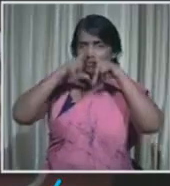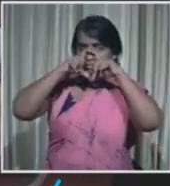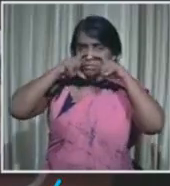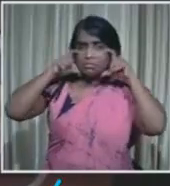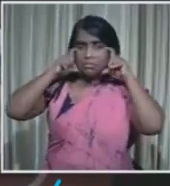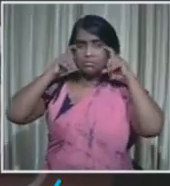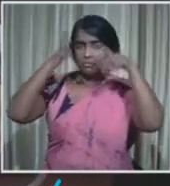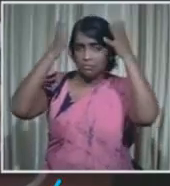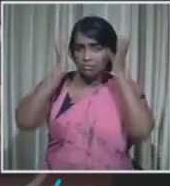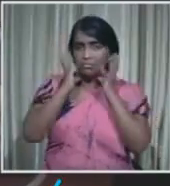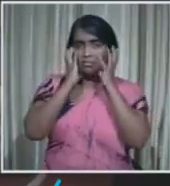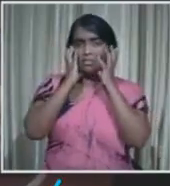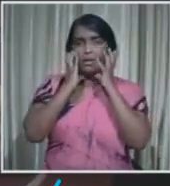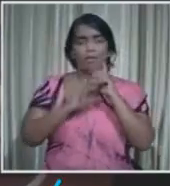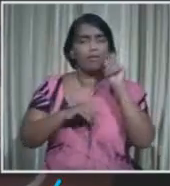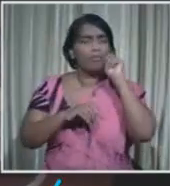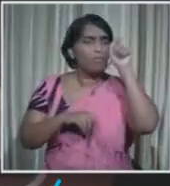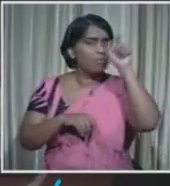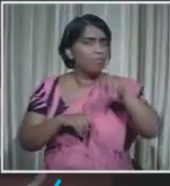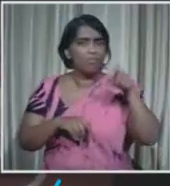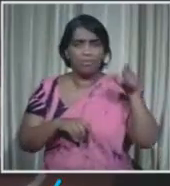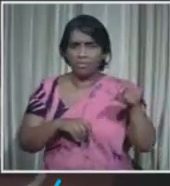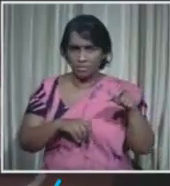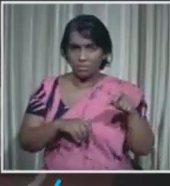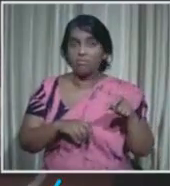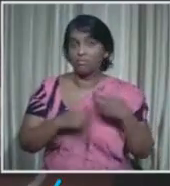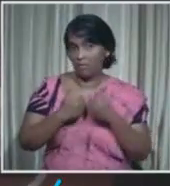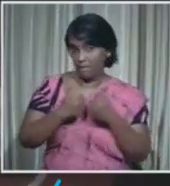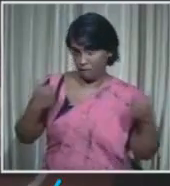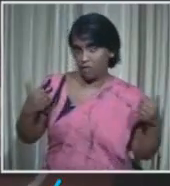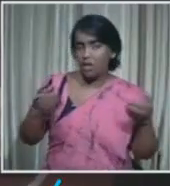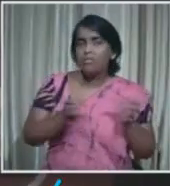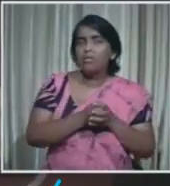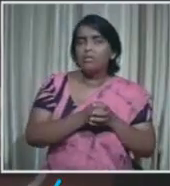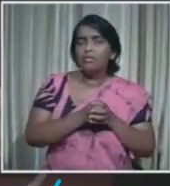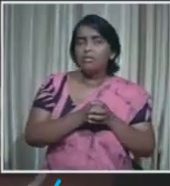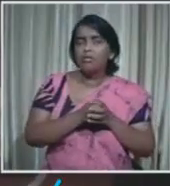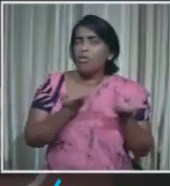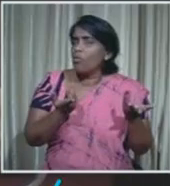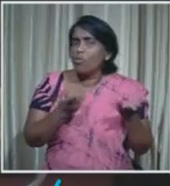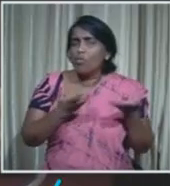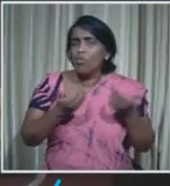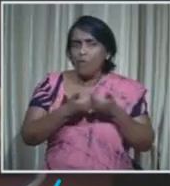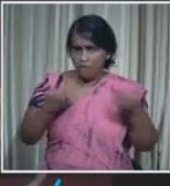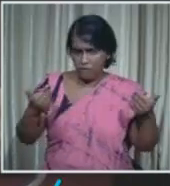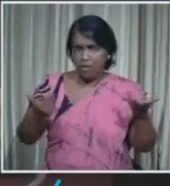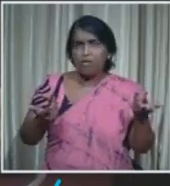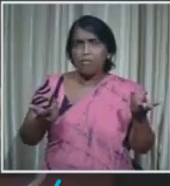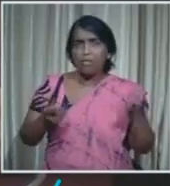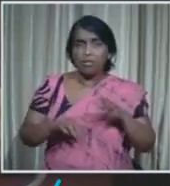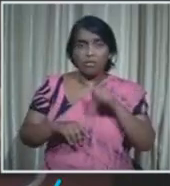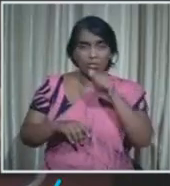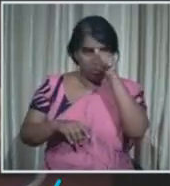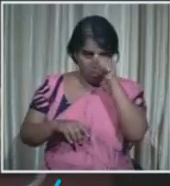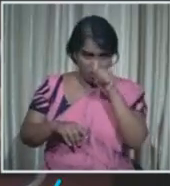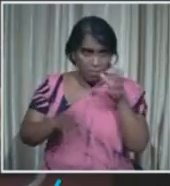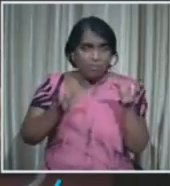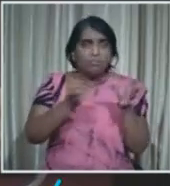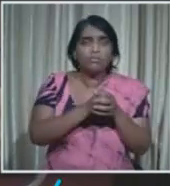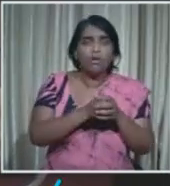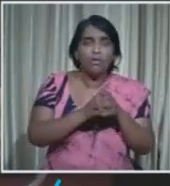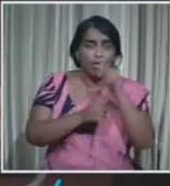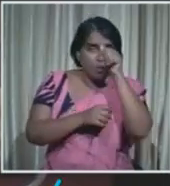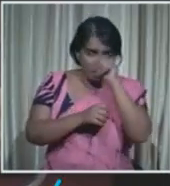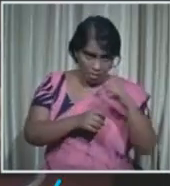කරපු පුද්ගලින් ඒක වෙනම කණ්ඩායමක්ද වෙනම කල්ලියක්ද වෙනම රහසිගත